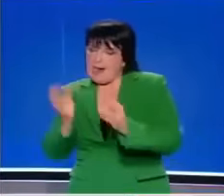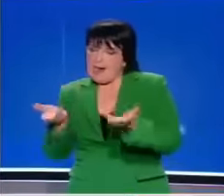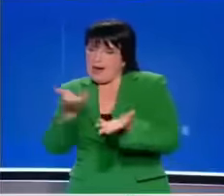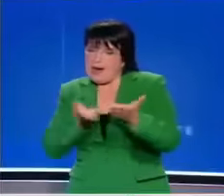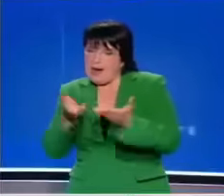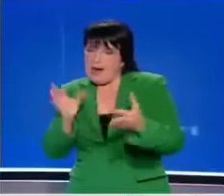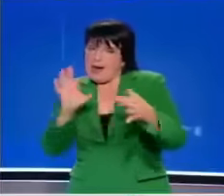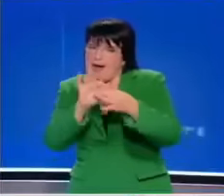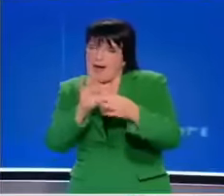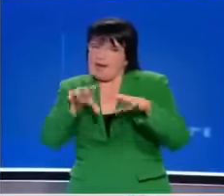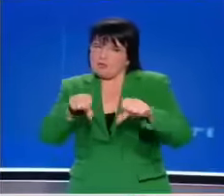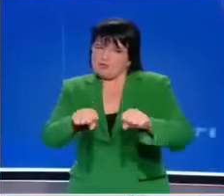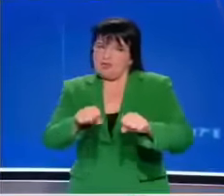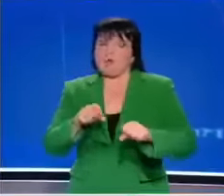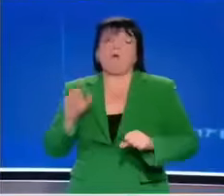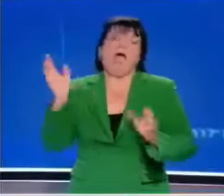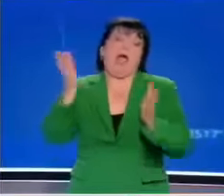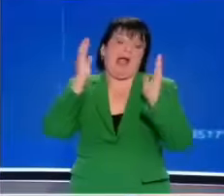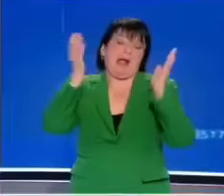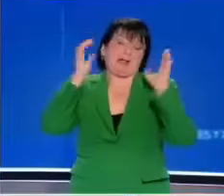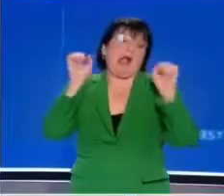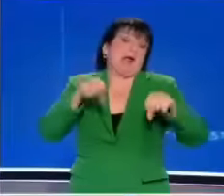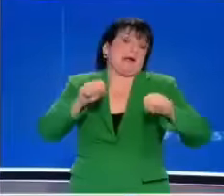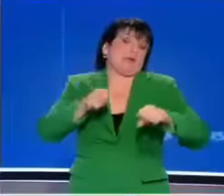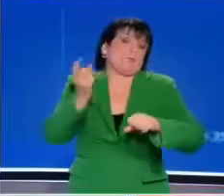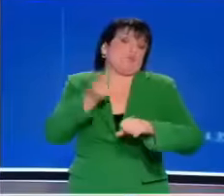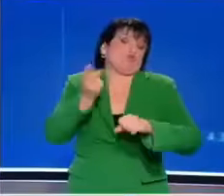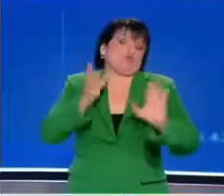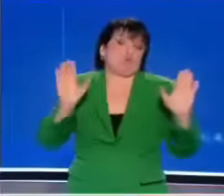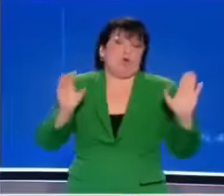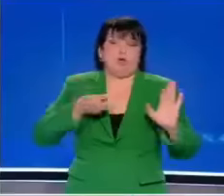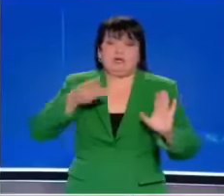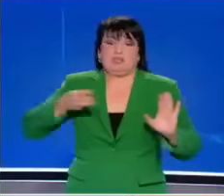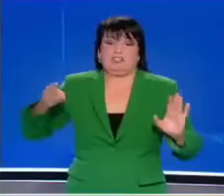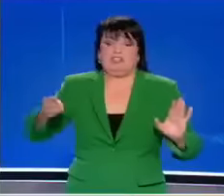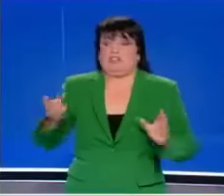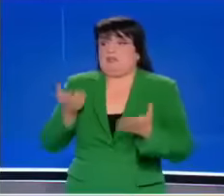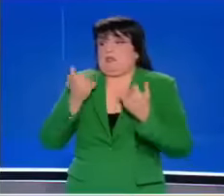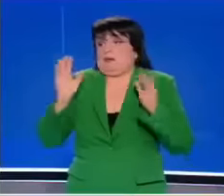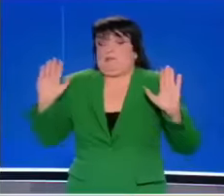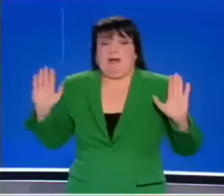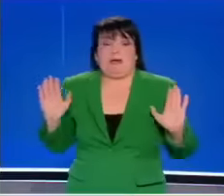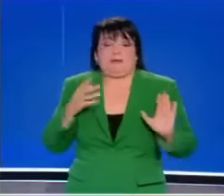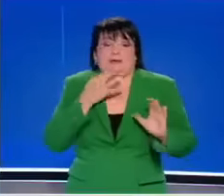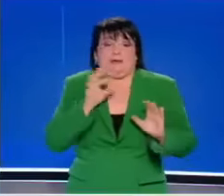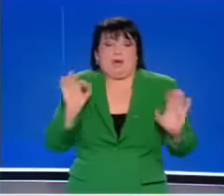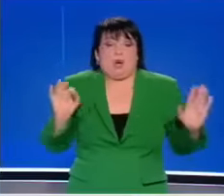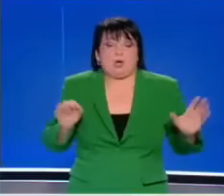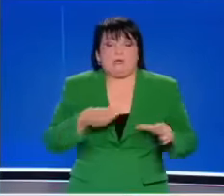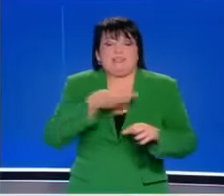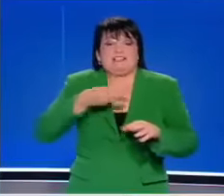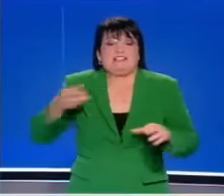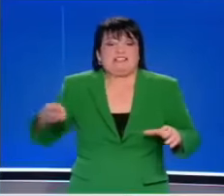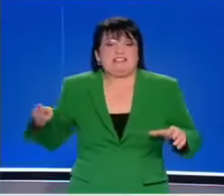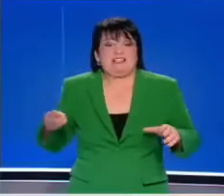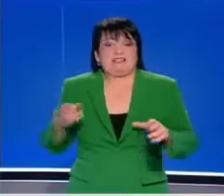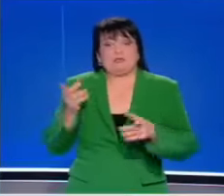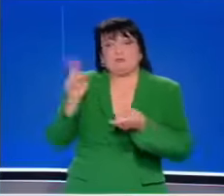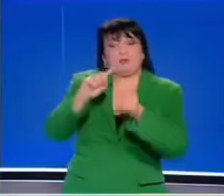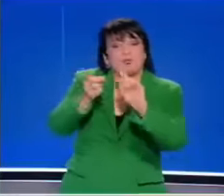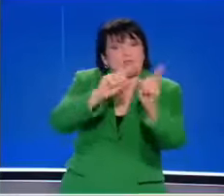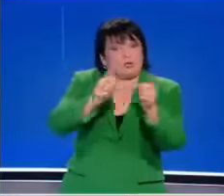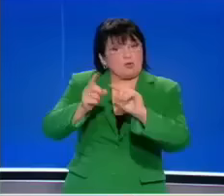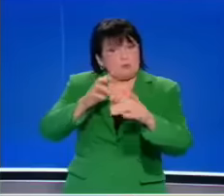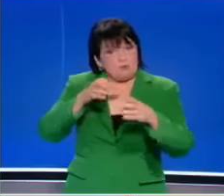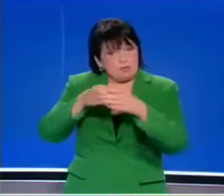εξουσίας όταν ο μητσοτάκης λέμε αν επεν τα ποσοστά να ρι 31 ρ πώς